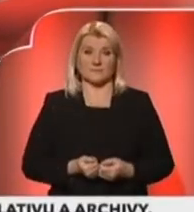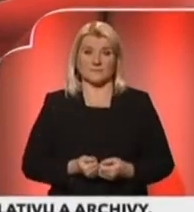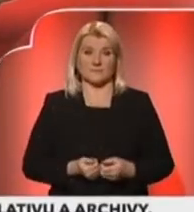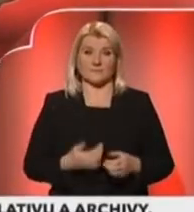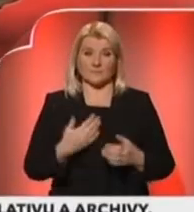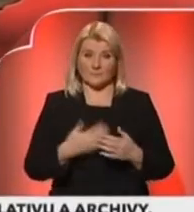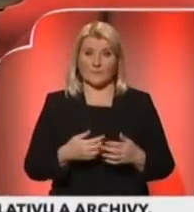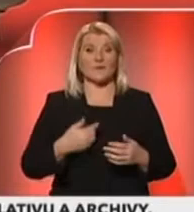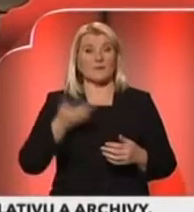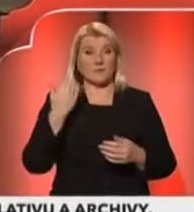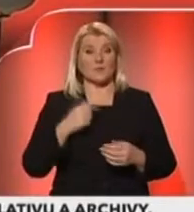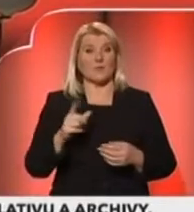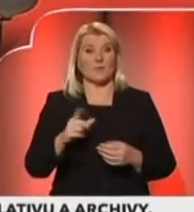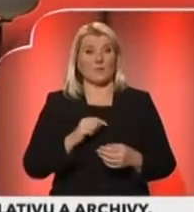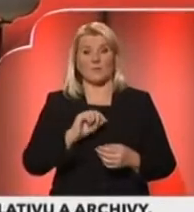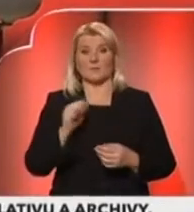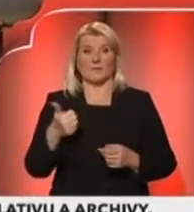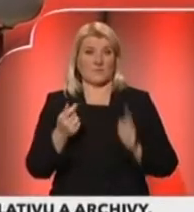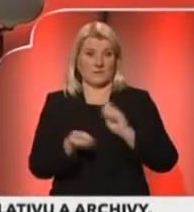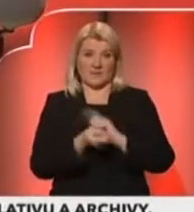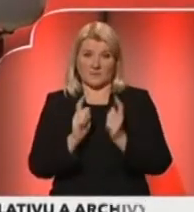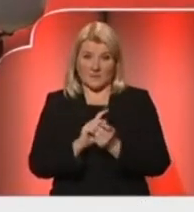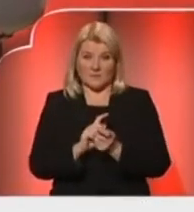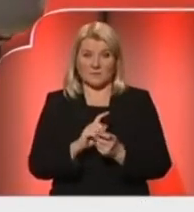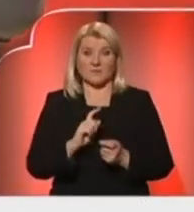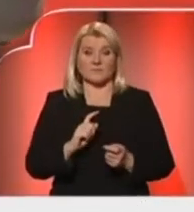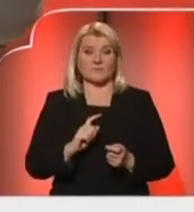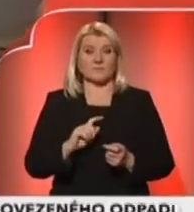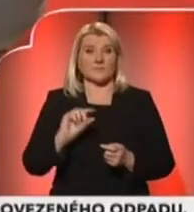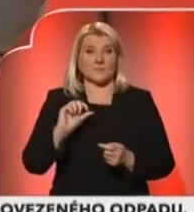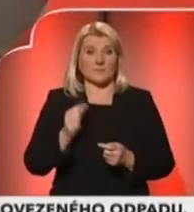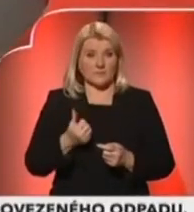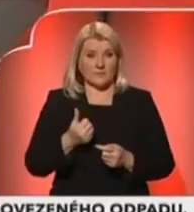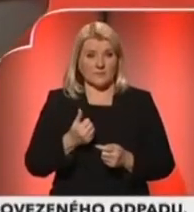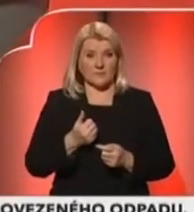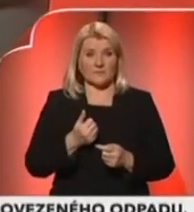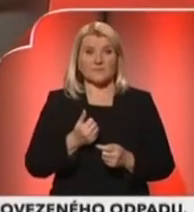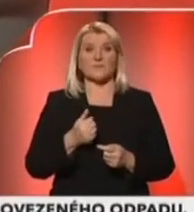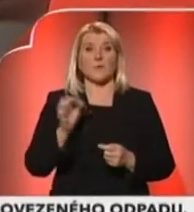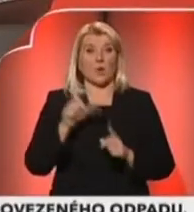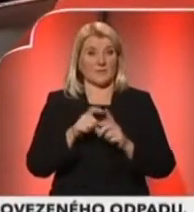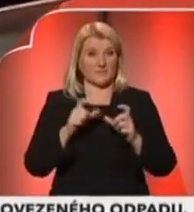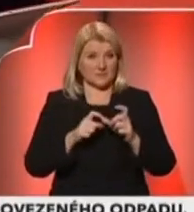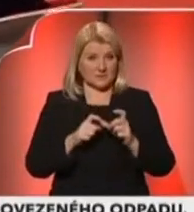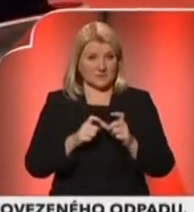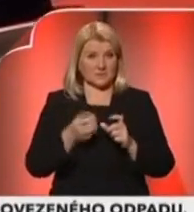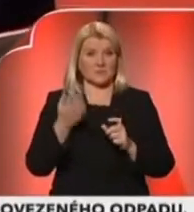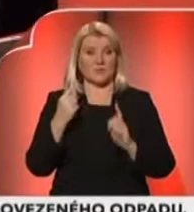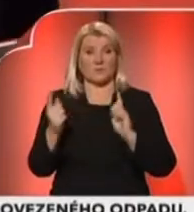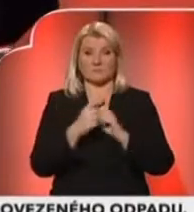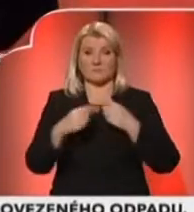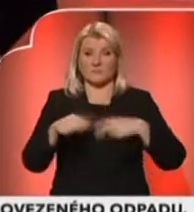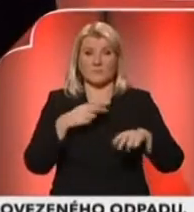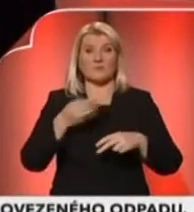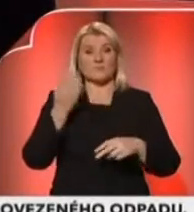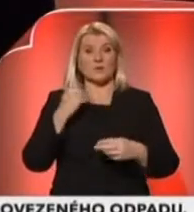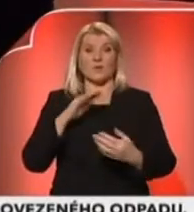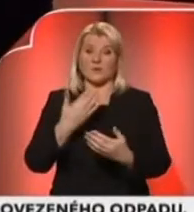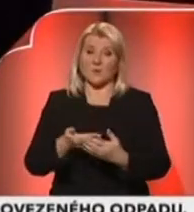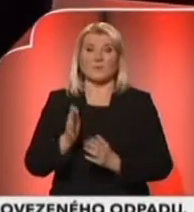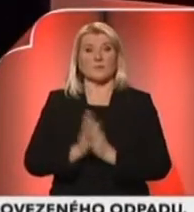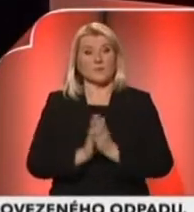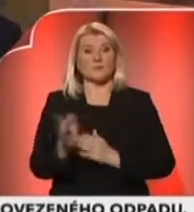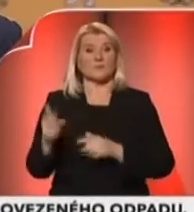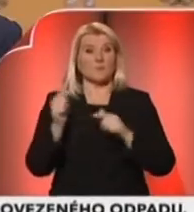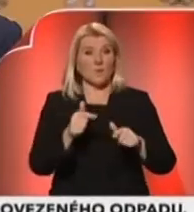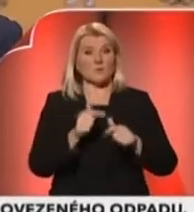Samozřejmě, my jsme jednali první jednání, jsme jednali nejdříve i s ODS a my jsme jim nabízeli, ať podpoří